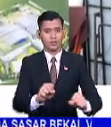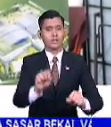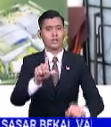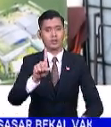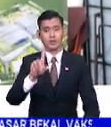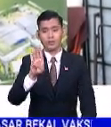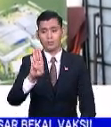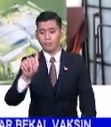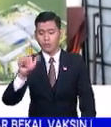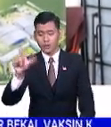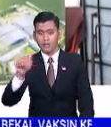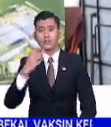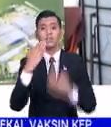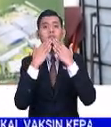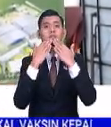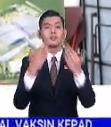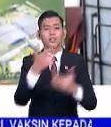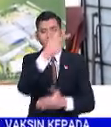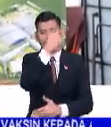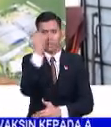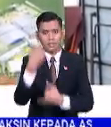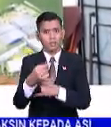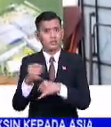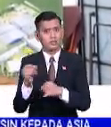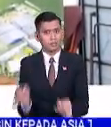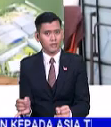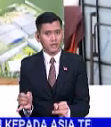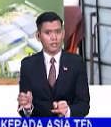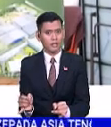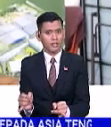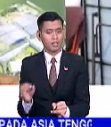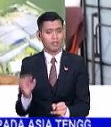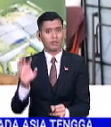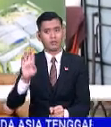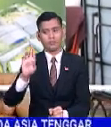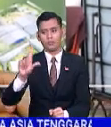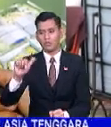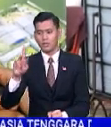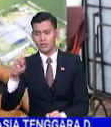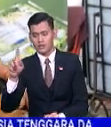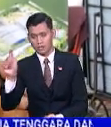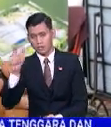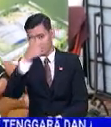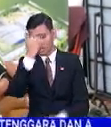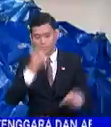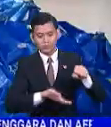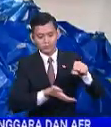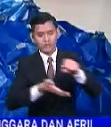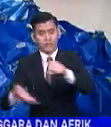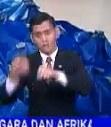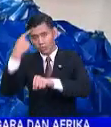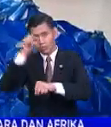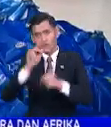terima kasih kepada Jabatan Pembentungan kerana memberikan sumbangan bakul makanan untuk penduduk kampung.